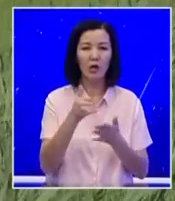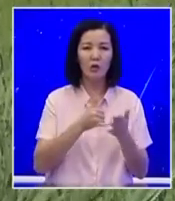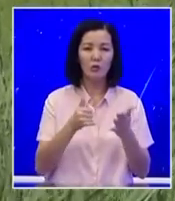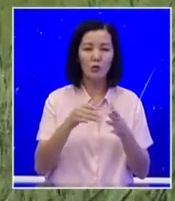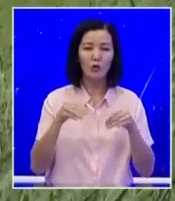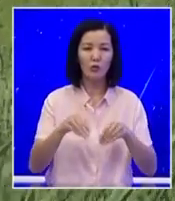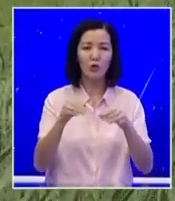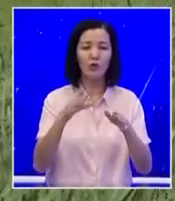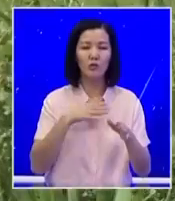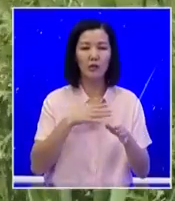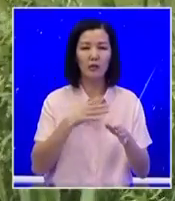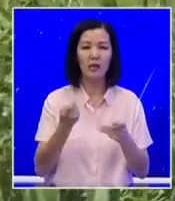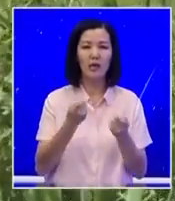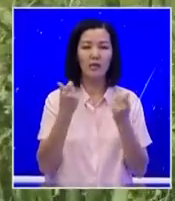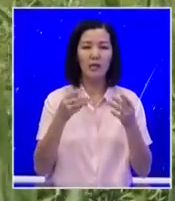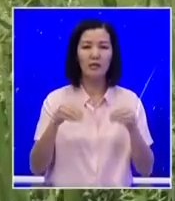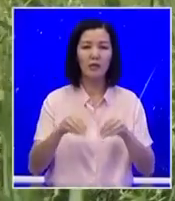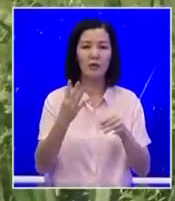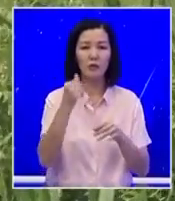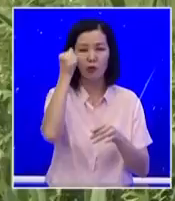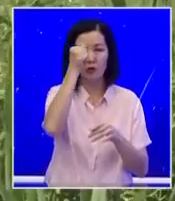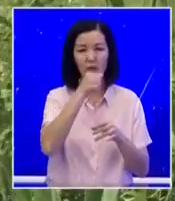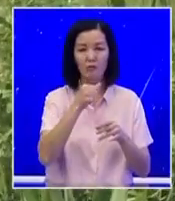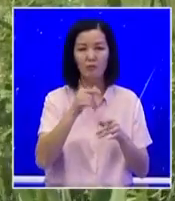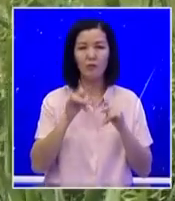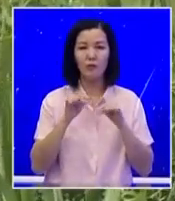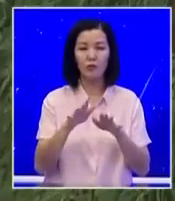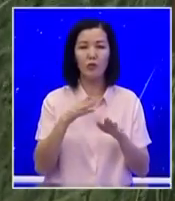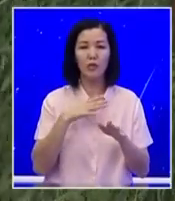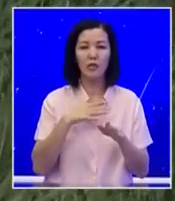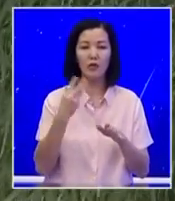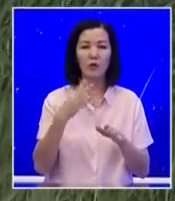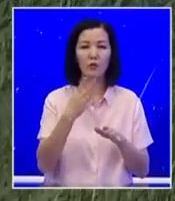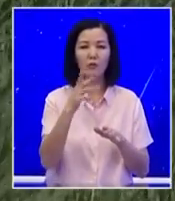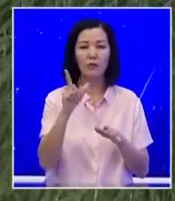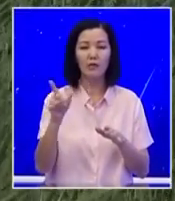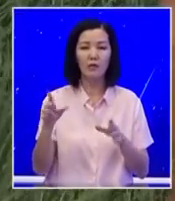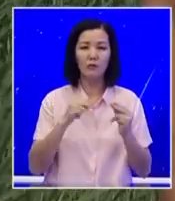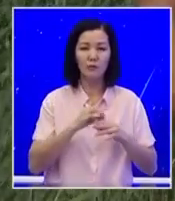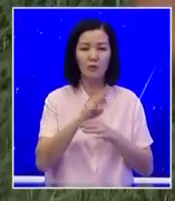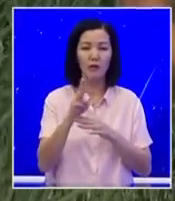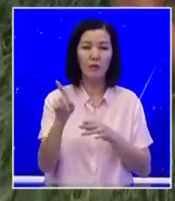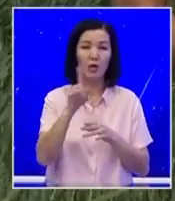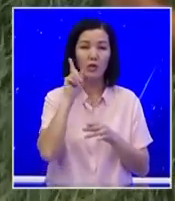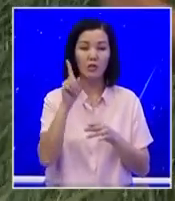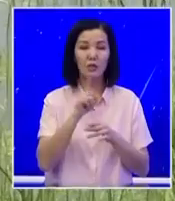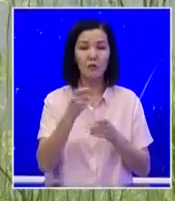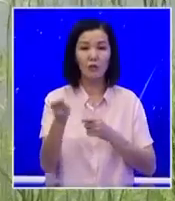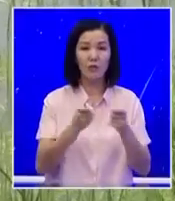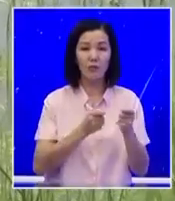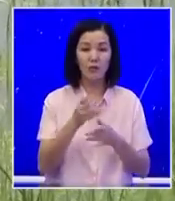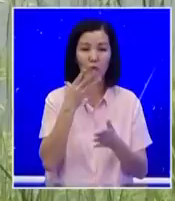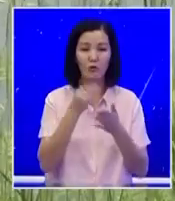сеуіпті. Жалпы дәнді дақыл өсірумен 4 жылдан бері айналысады. 35 адамды жұмыспен қамтып отыр. Жас болса да бас болып,